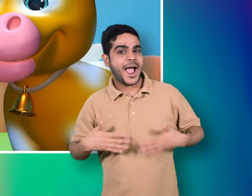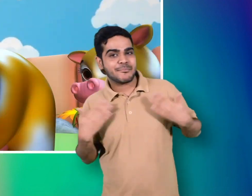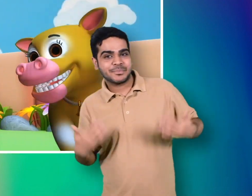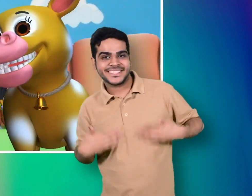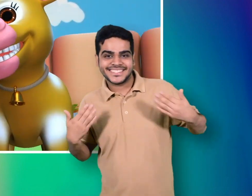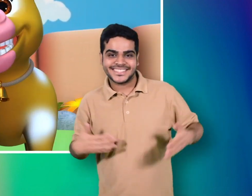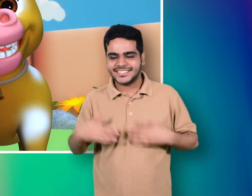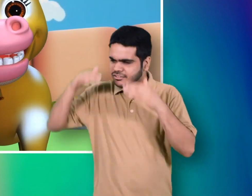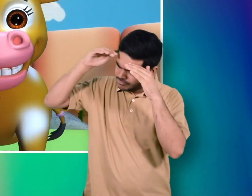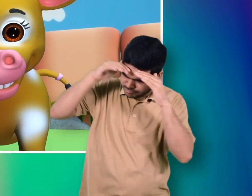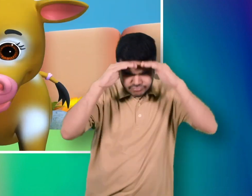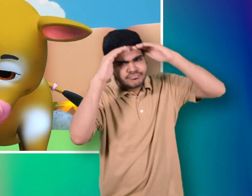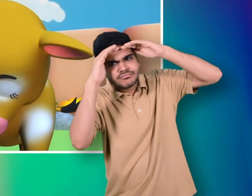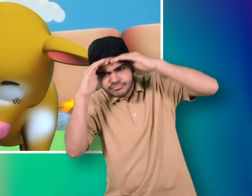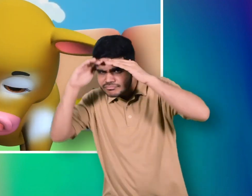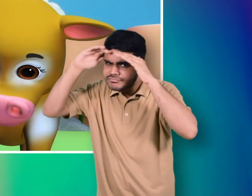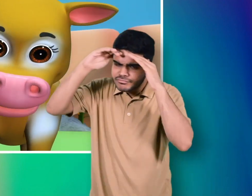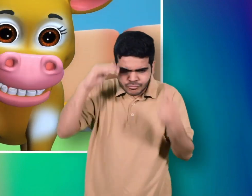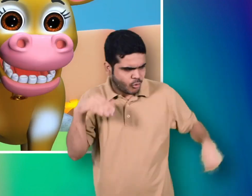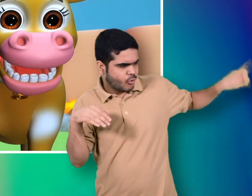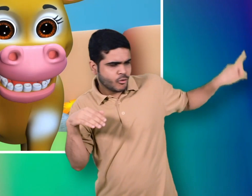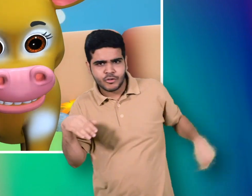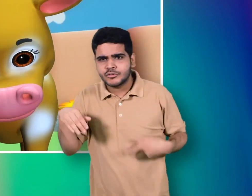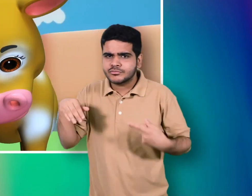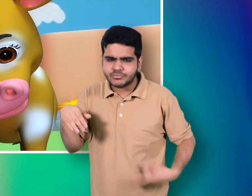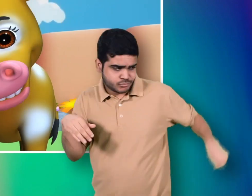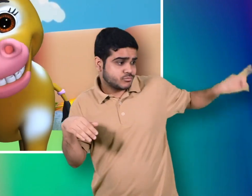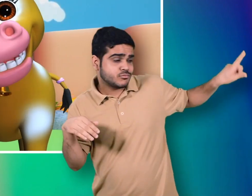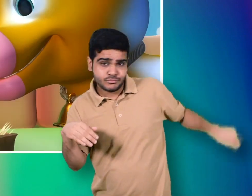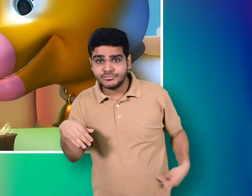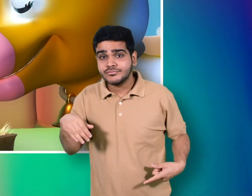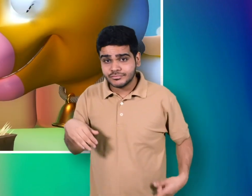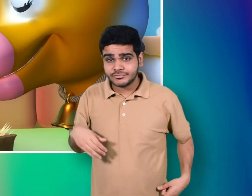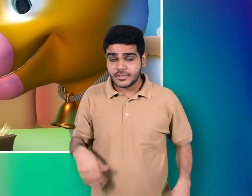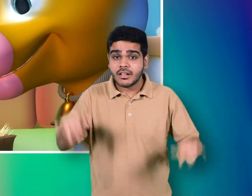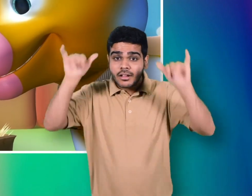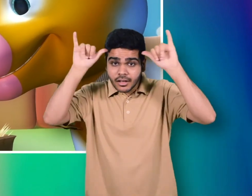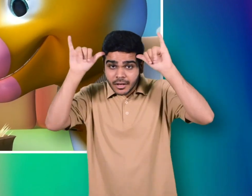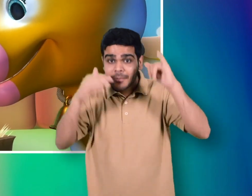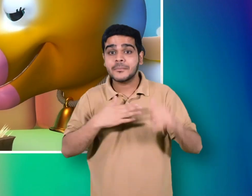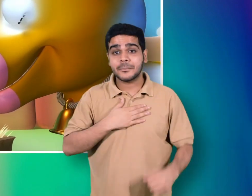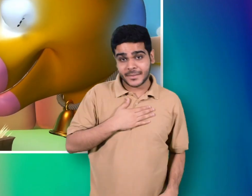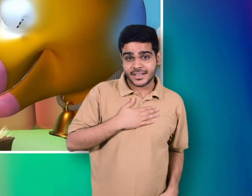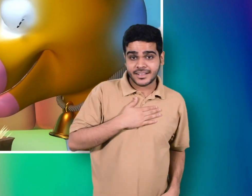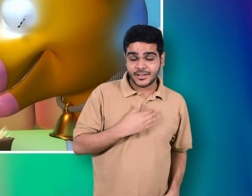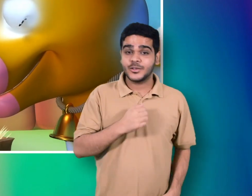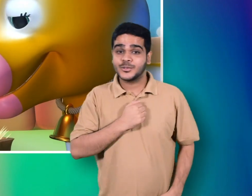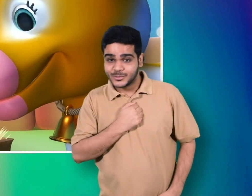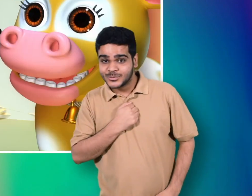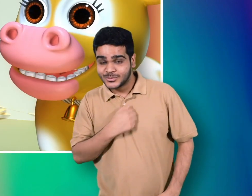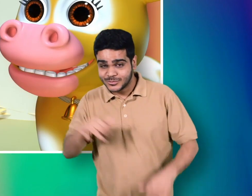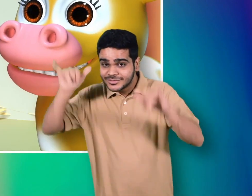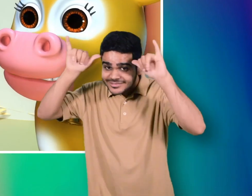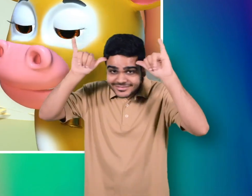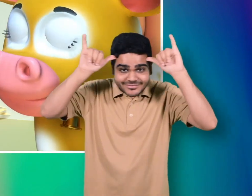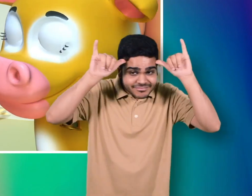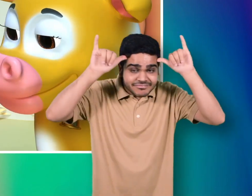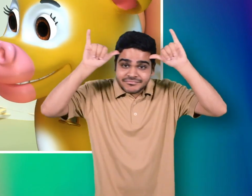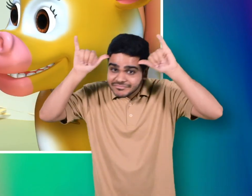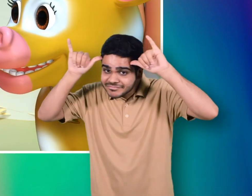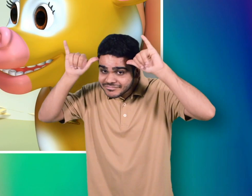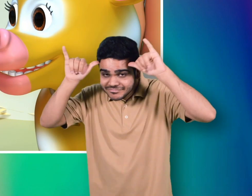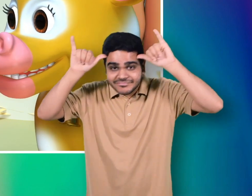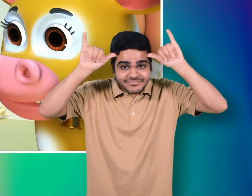सर मटका कर पूंछ हिला कर खुशी जताती गैया, गैया मेरी